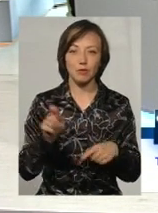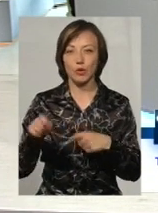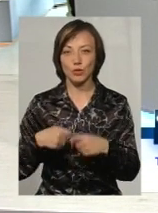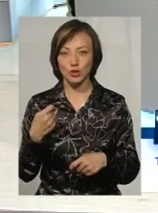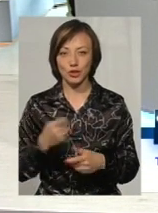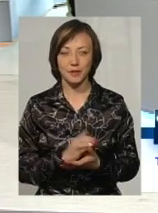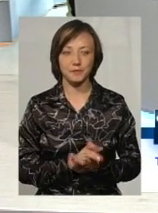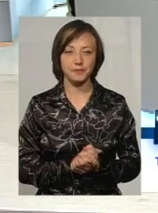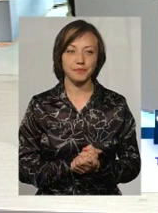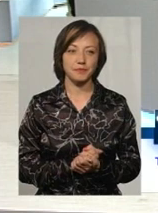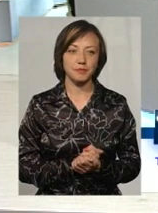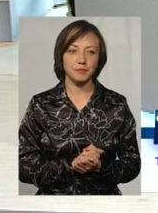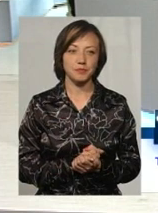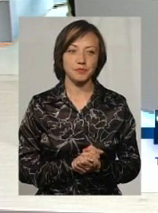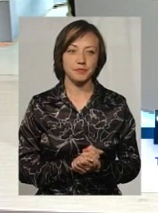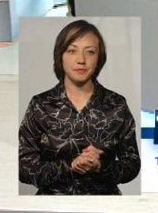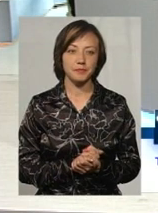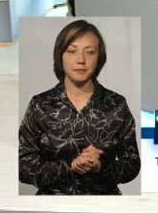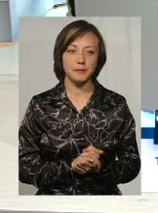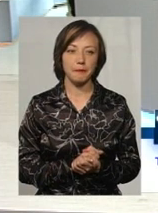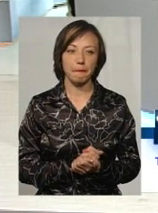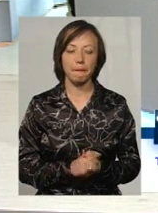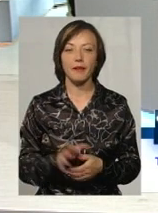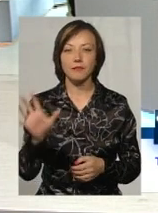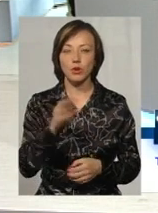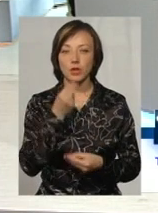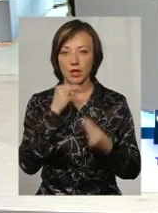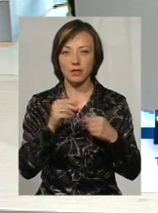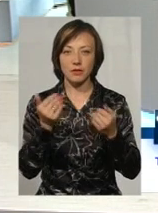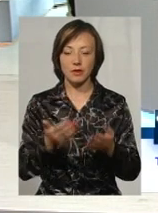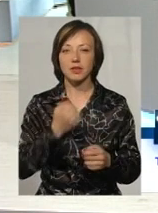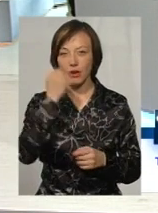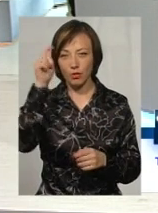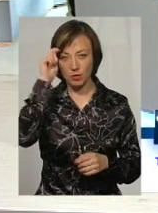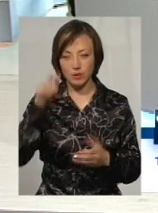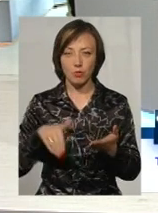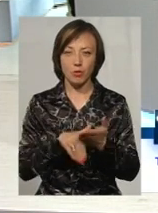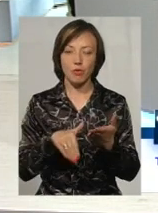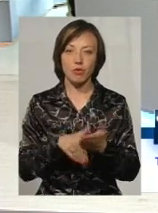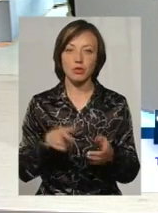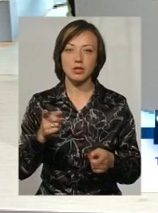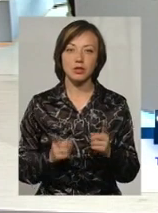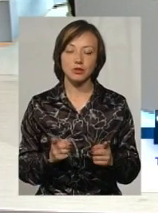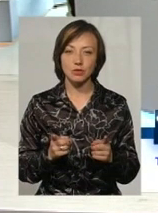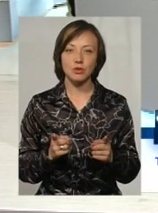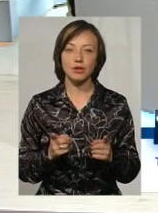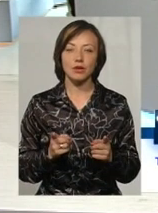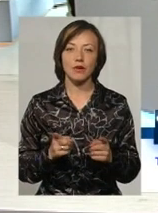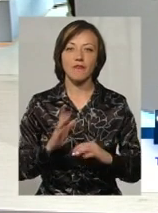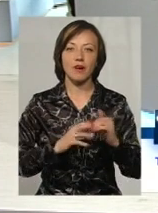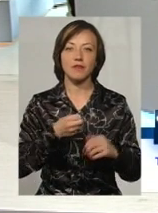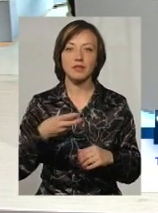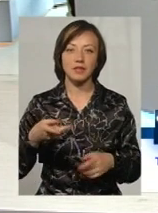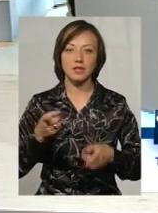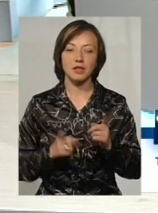правопорушних. І ну, все, все найкраще. Дякую вам, хлопці, за вашу допомогу. Дійсно, допомогу панських сім,